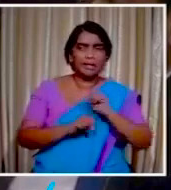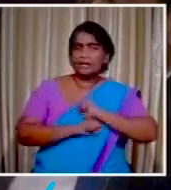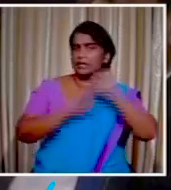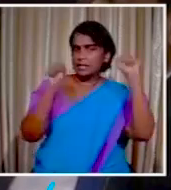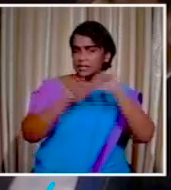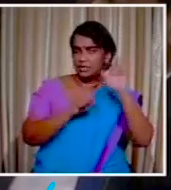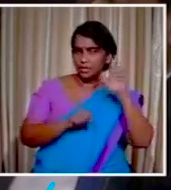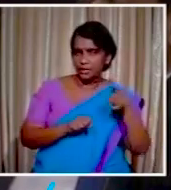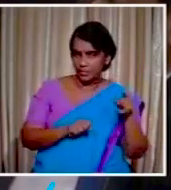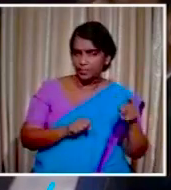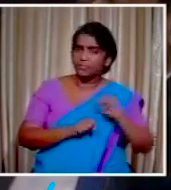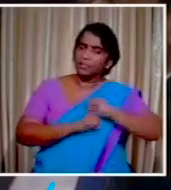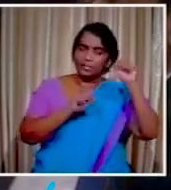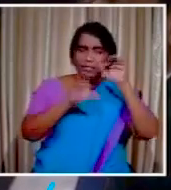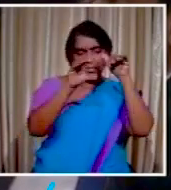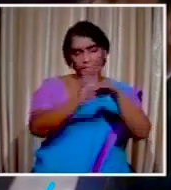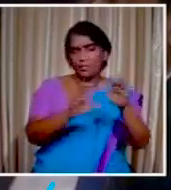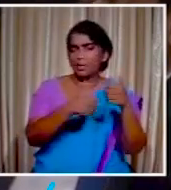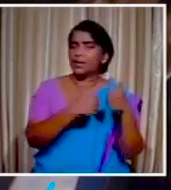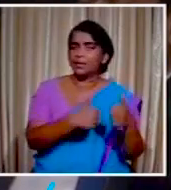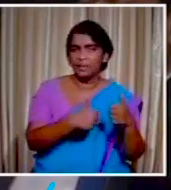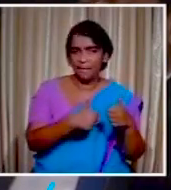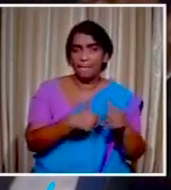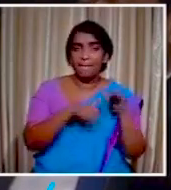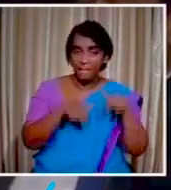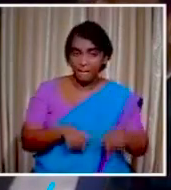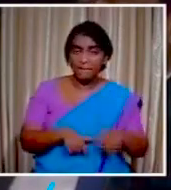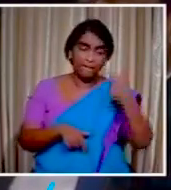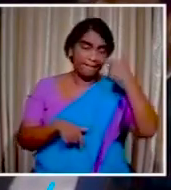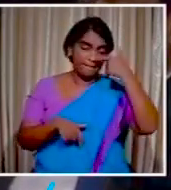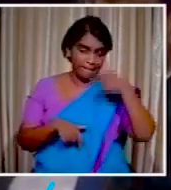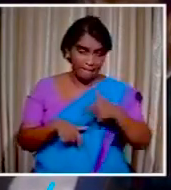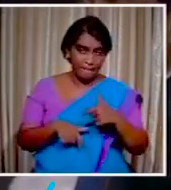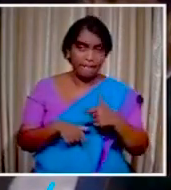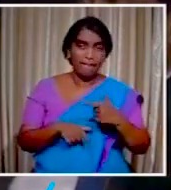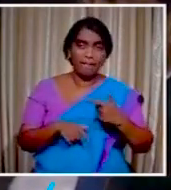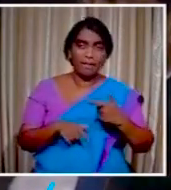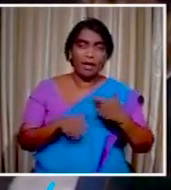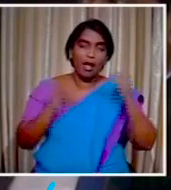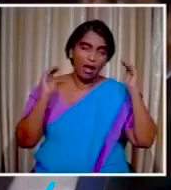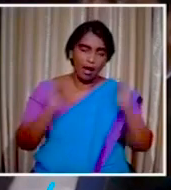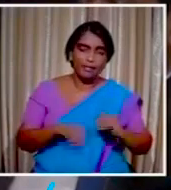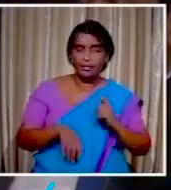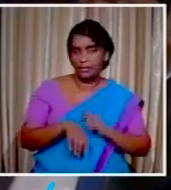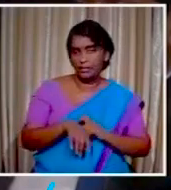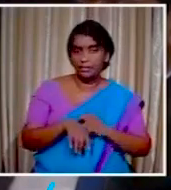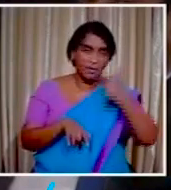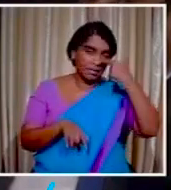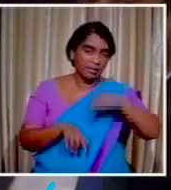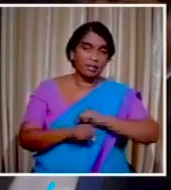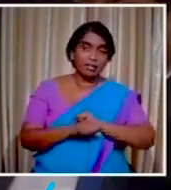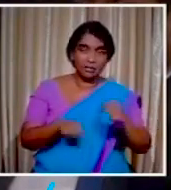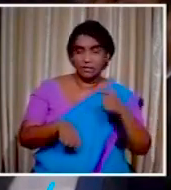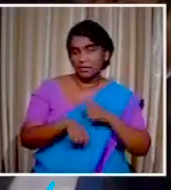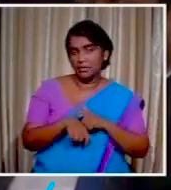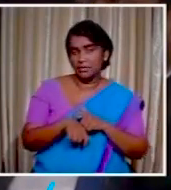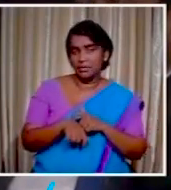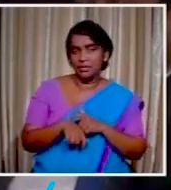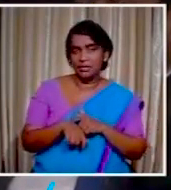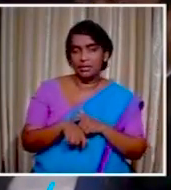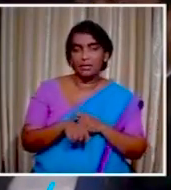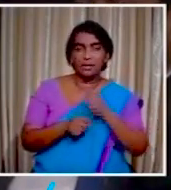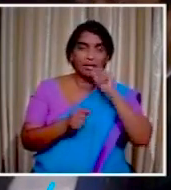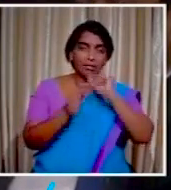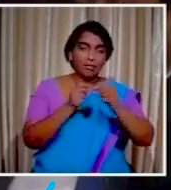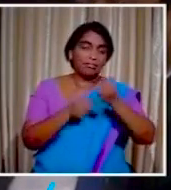තියෙනවා. විරෝධතාව තියෙන එක හොඳයි. හැබැයි මේ වෙලාවේ ඉන්ධන අඩු වෙලාවක්. ඉන්ධන මිනිසුන් නැති වෙලාවක්. පන්දම්